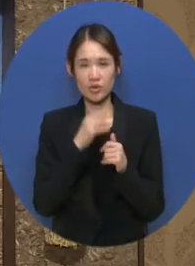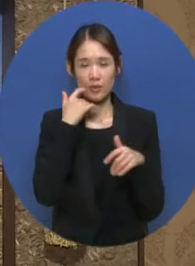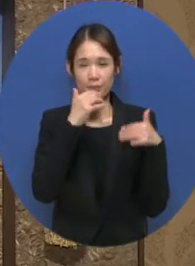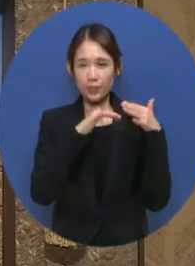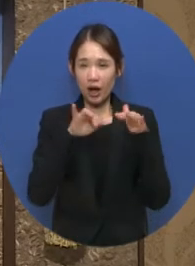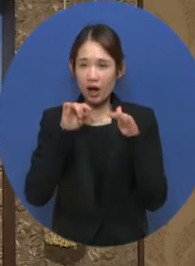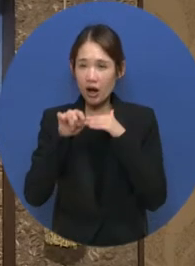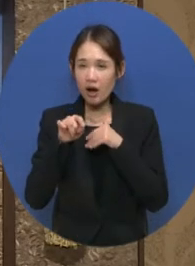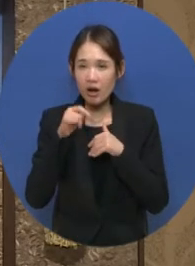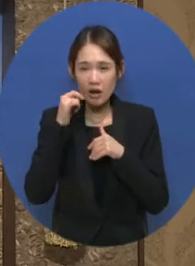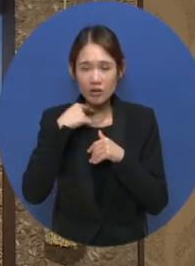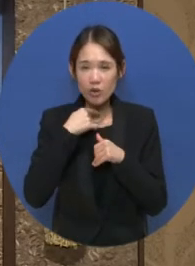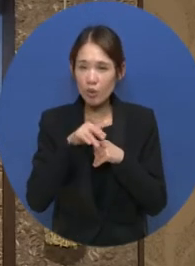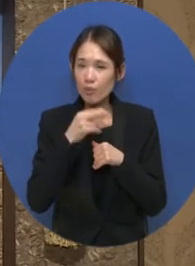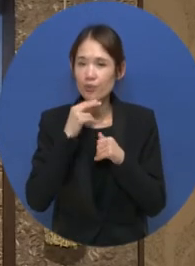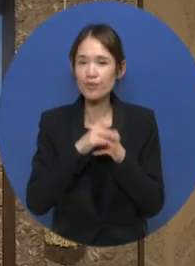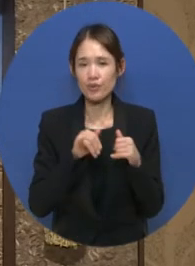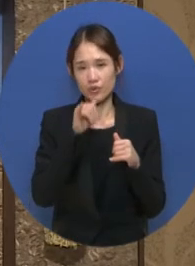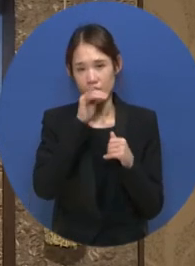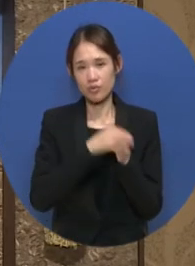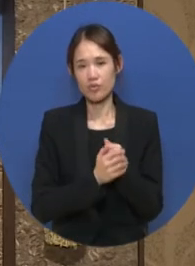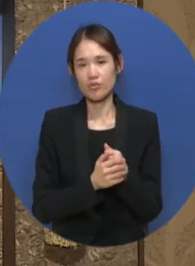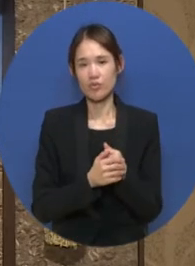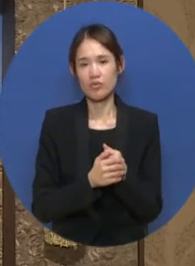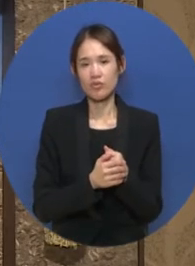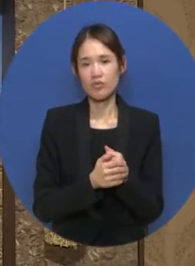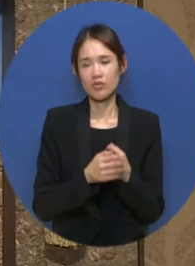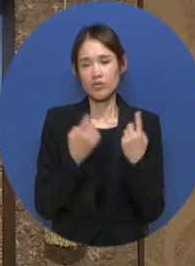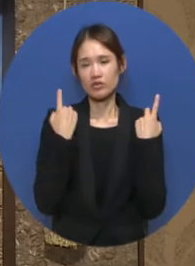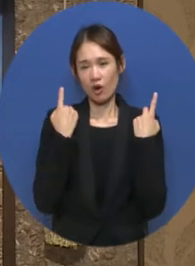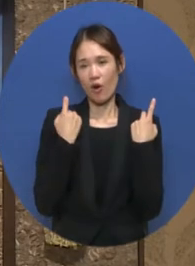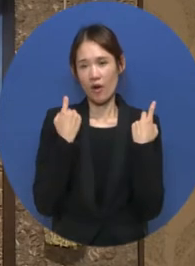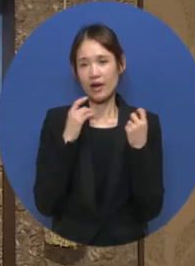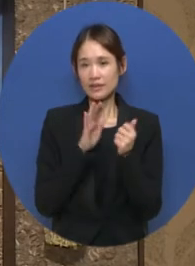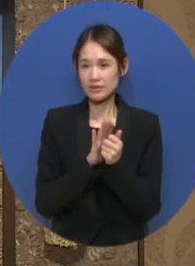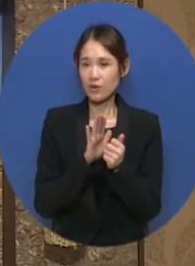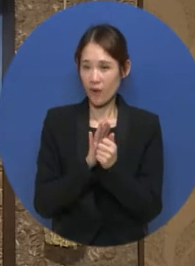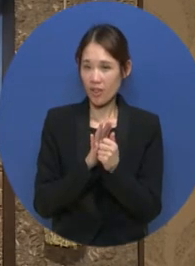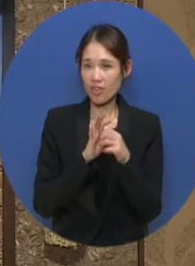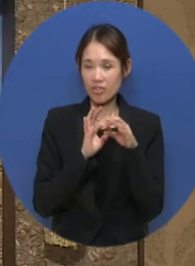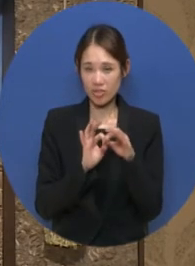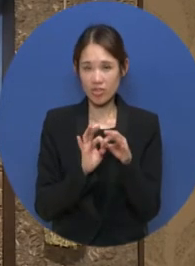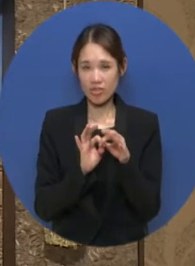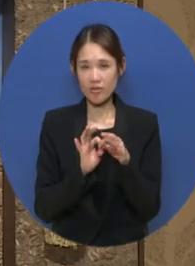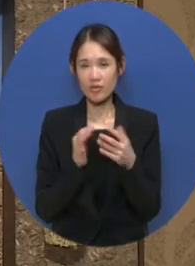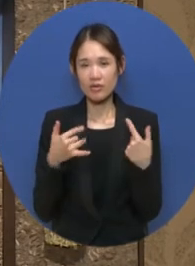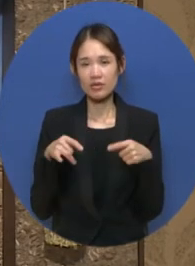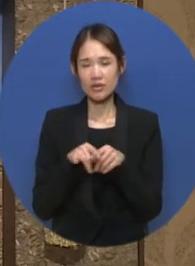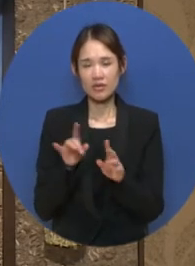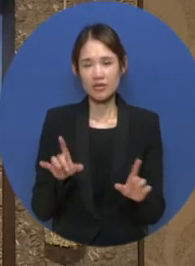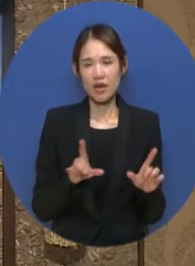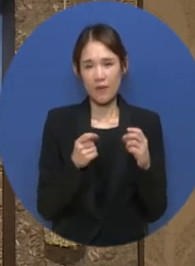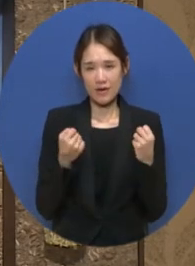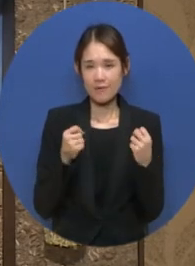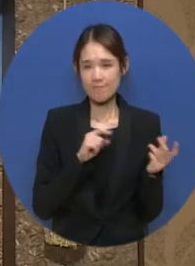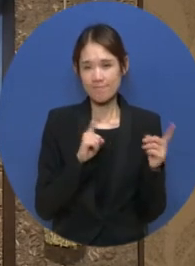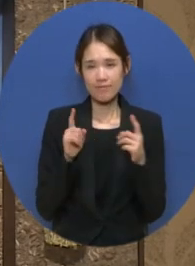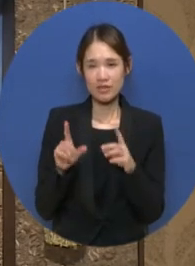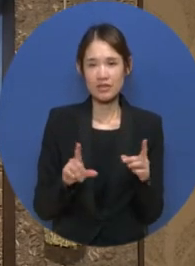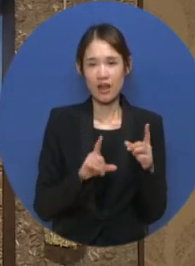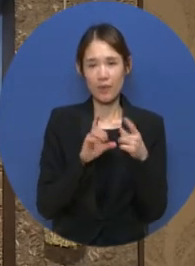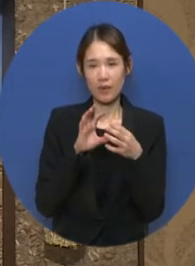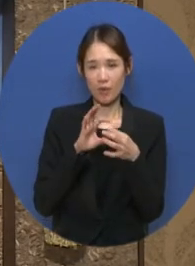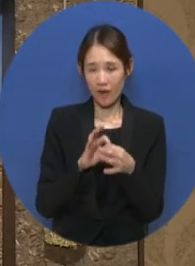다른 것도 보지 못한 분들도 계셨습니다 그래서 이제 그렇게 행 지원을 함으로써 2분들에게 정책을 화력 또 이제 삶에